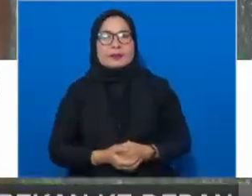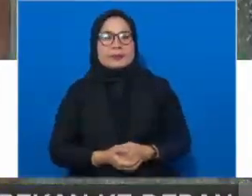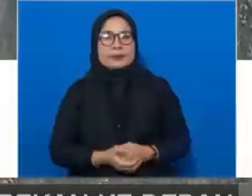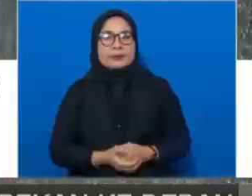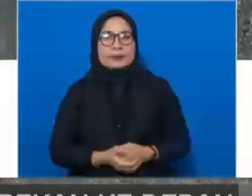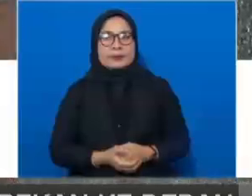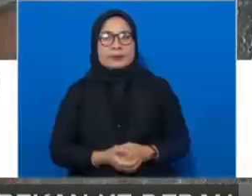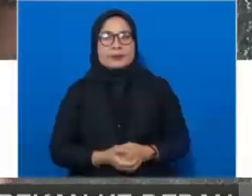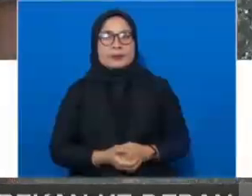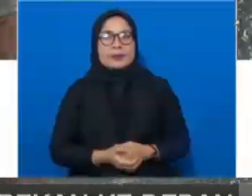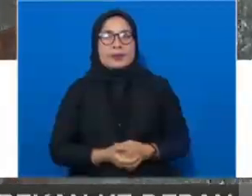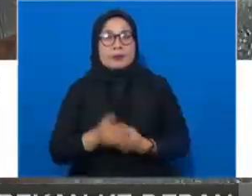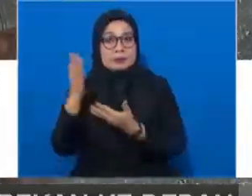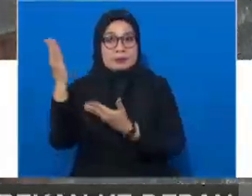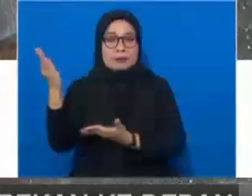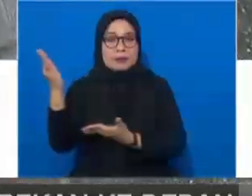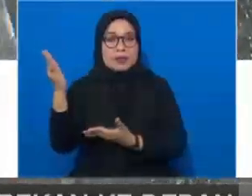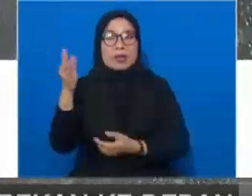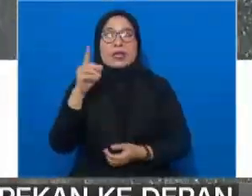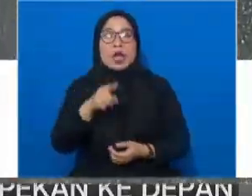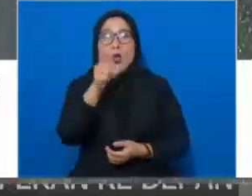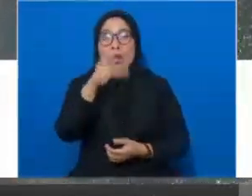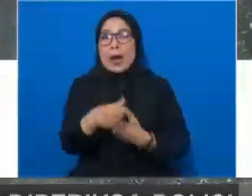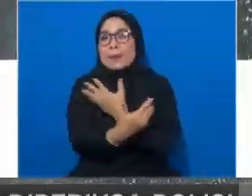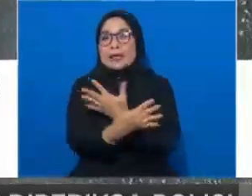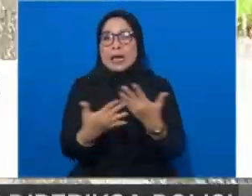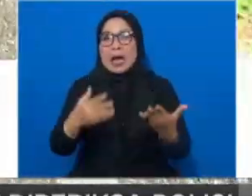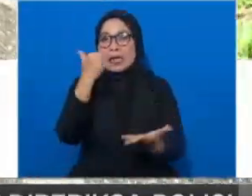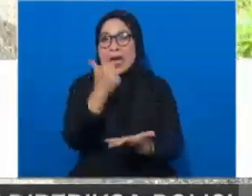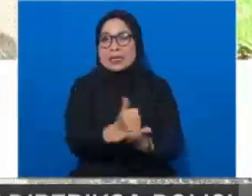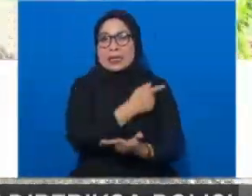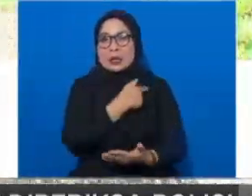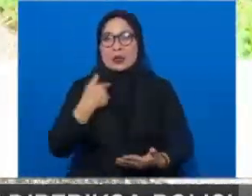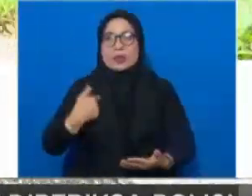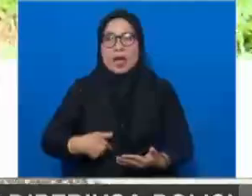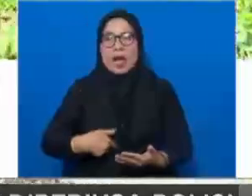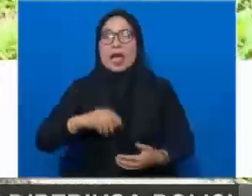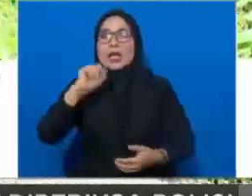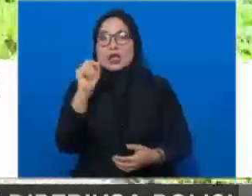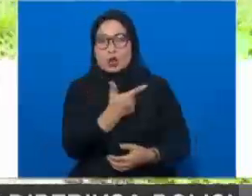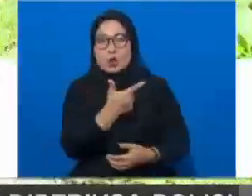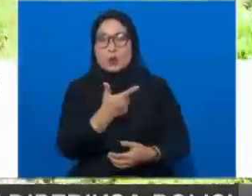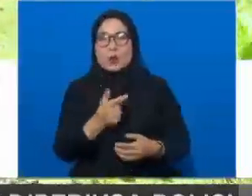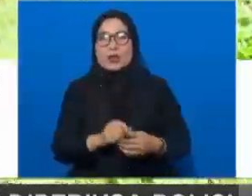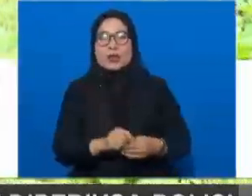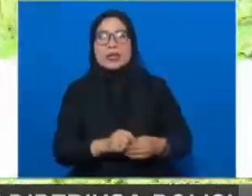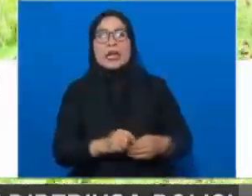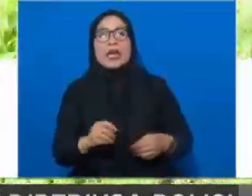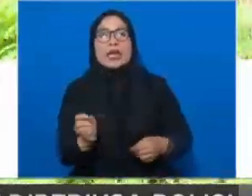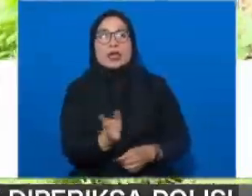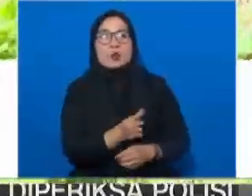Tan Chang In adalah satu dari segelintir masyarakat etnis Tionghoa yang menghabiskan hidupnya di timur sungai Cisadane.